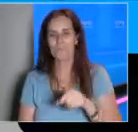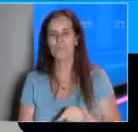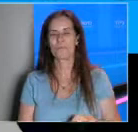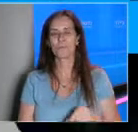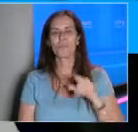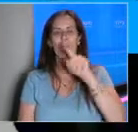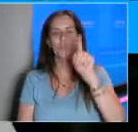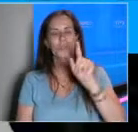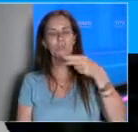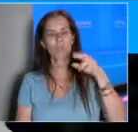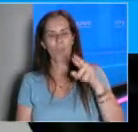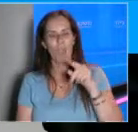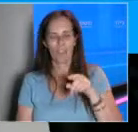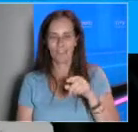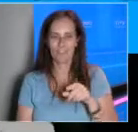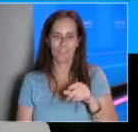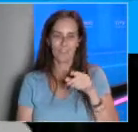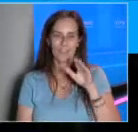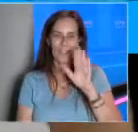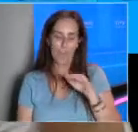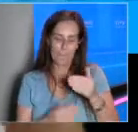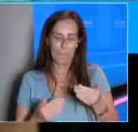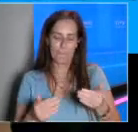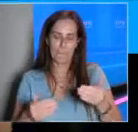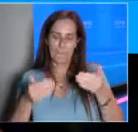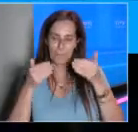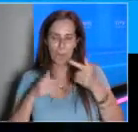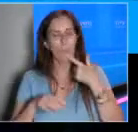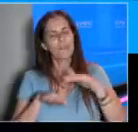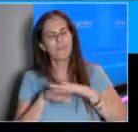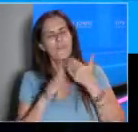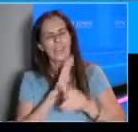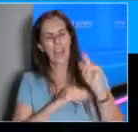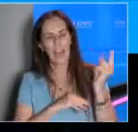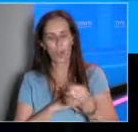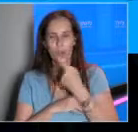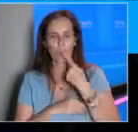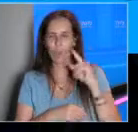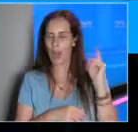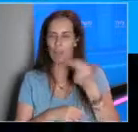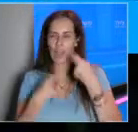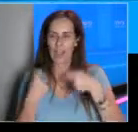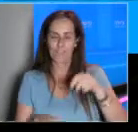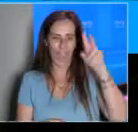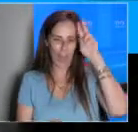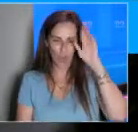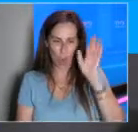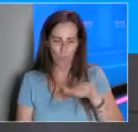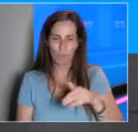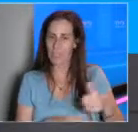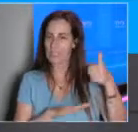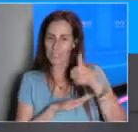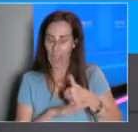הליכוד, יושב ראש הקואליציה, אם תרצה מקדים את היום הסליחות הזה, והוא מודיע היום לכל חברי הכנסת